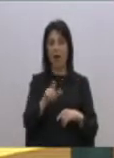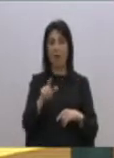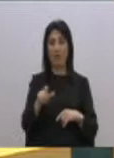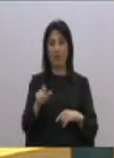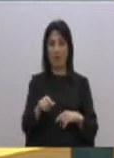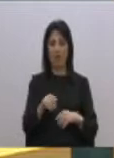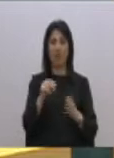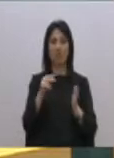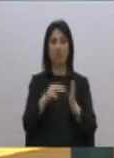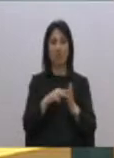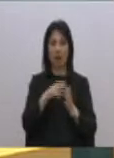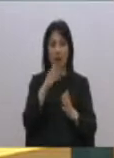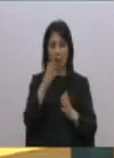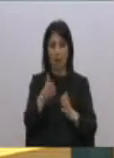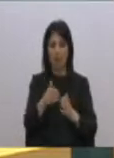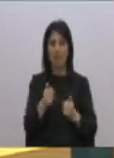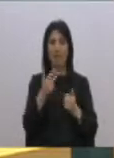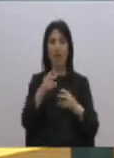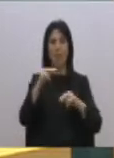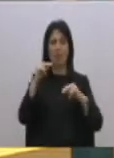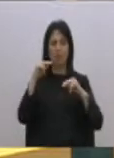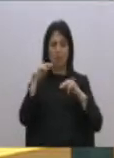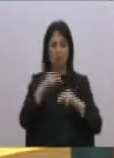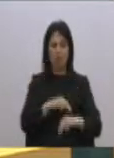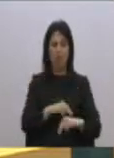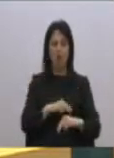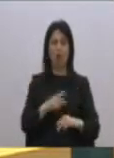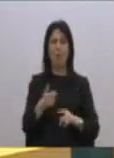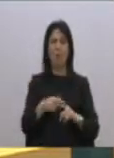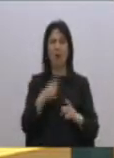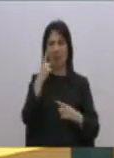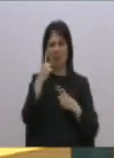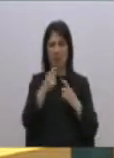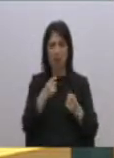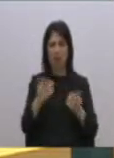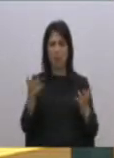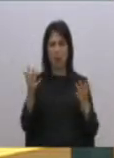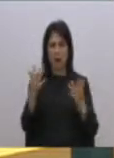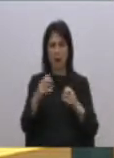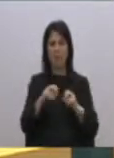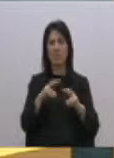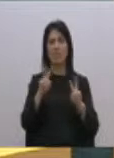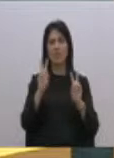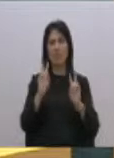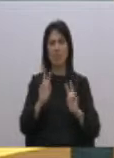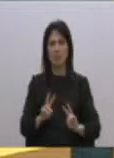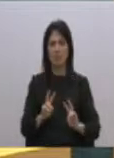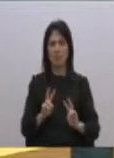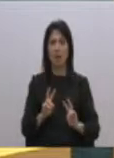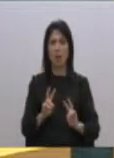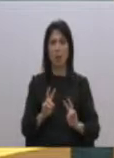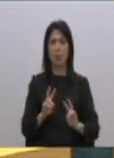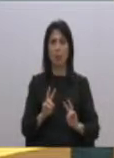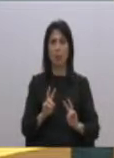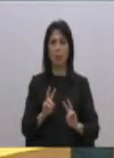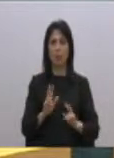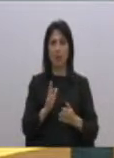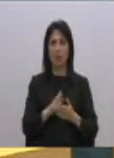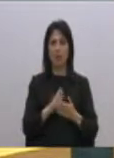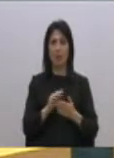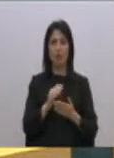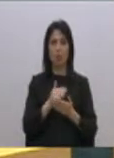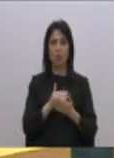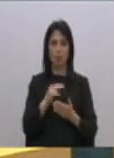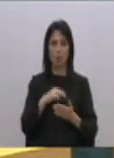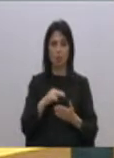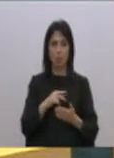ხო შეაფასეს, ამდენი იშრომეს, ინფორმაცია მოიძიეს, სპეციალური ისა აქვს სტრუქტურა